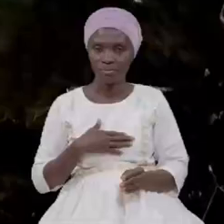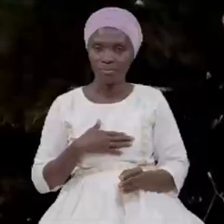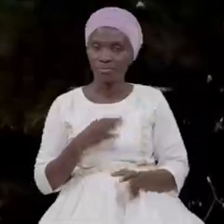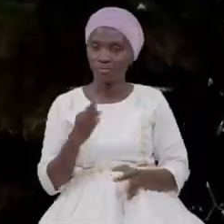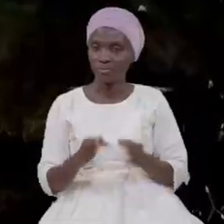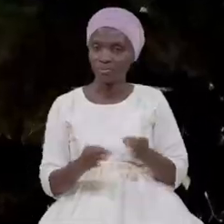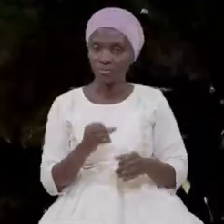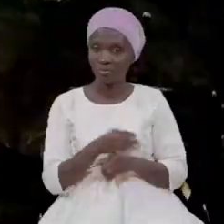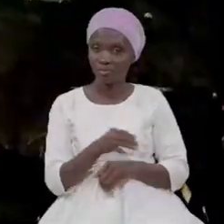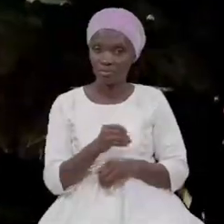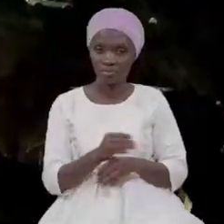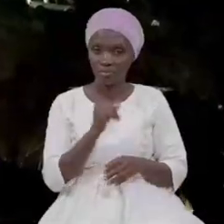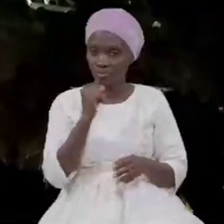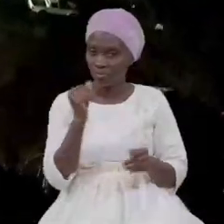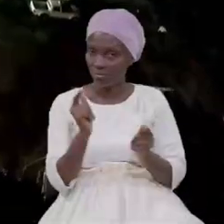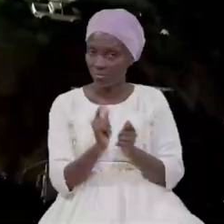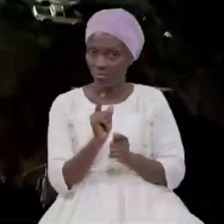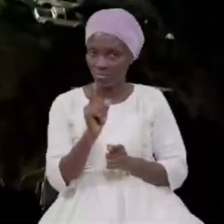compter hors.